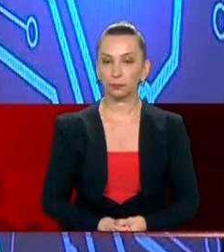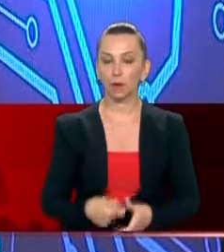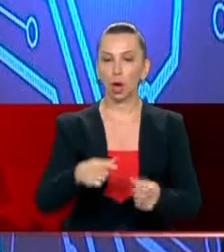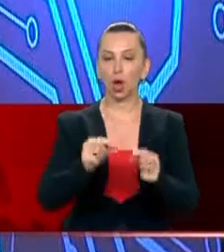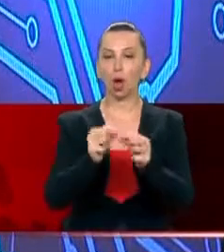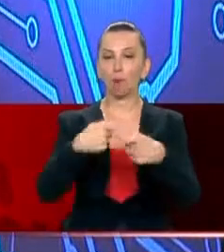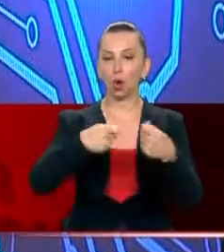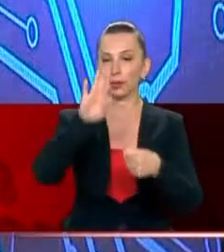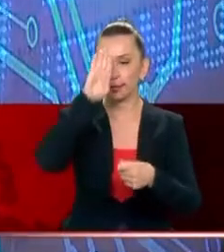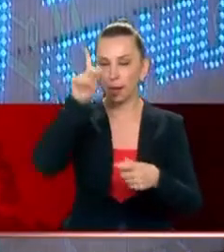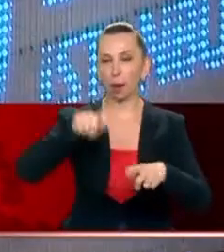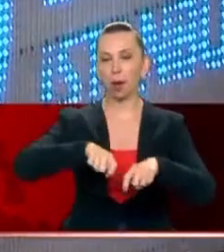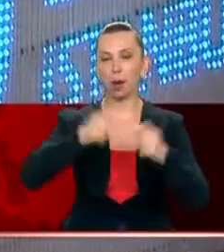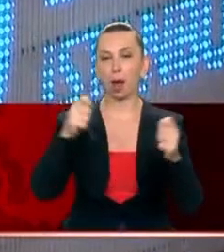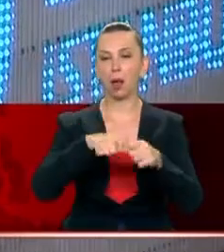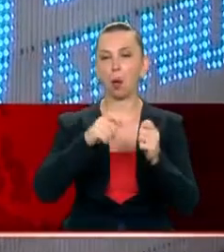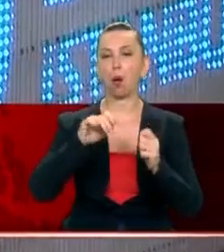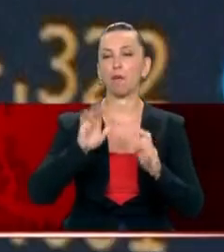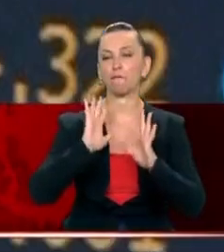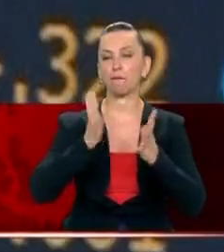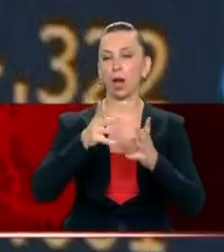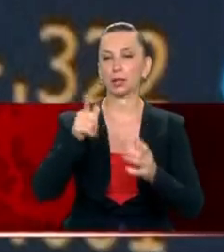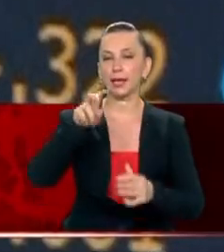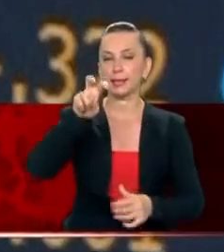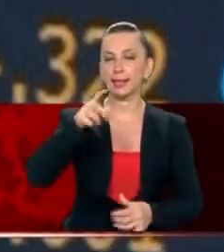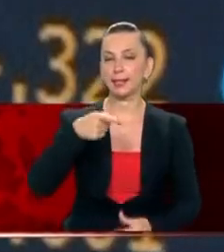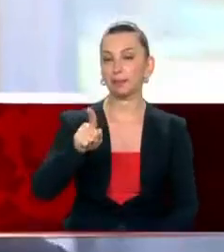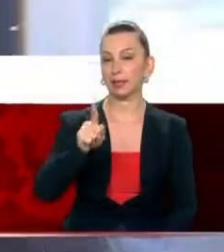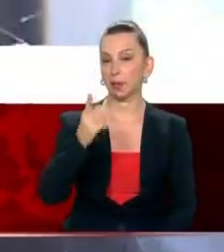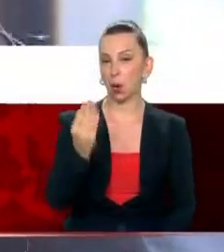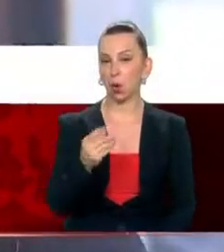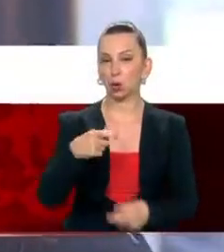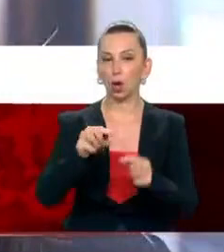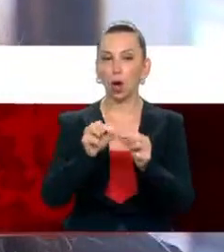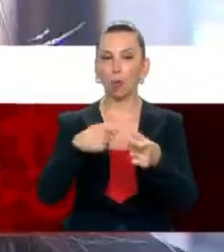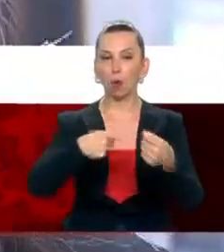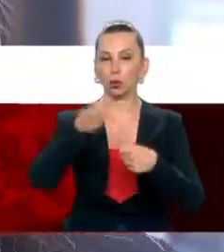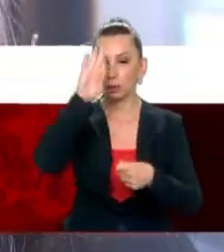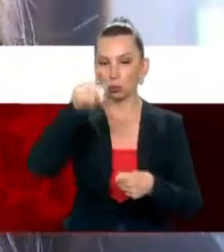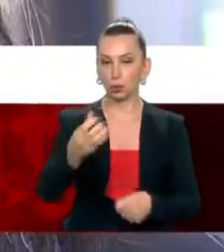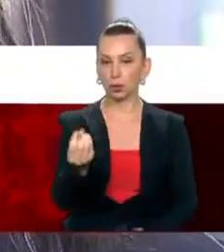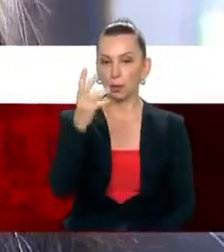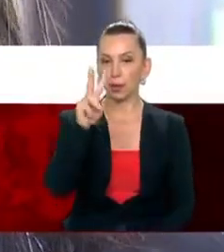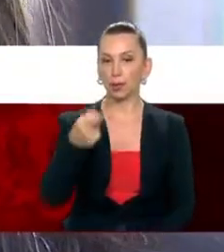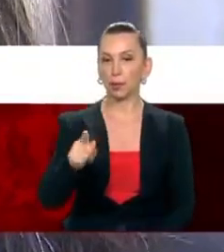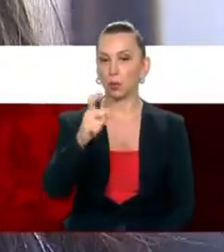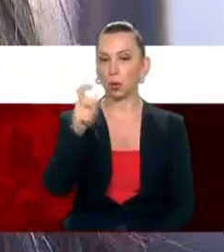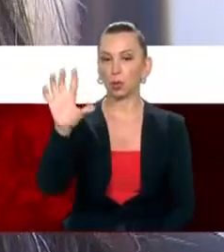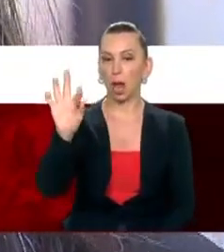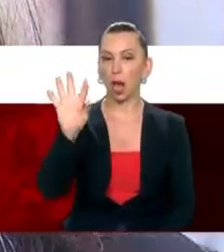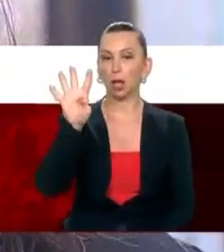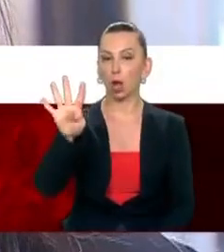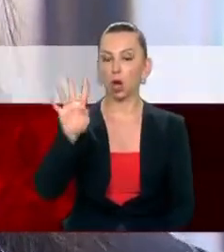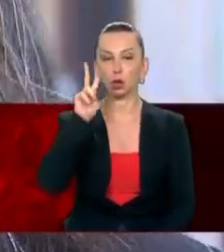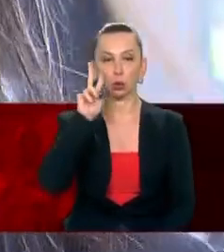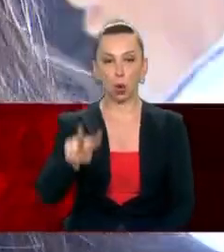Borsa İstanbul rekor üstüne rekor kırıyor. 8000'i gördü. Borsa İstanbul'da bu sabah 7954